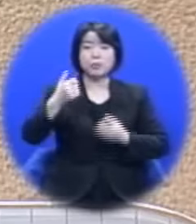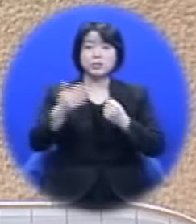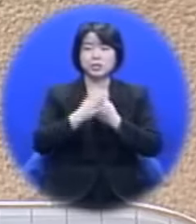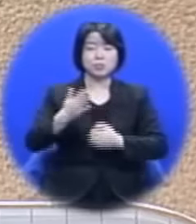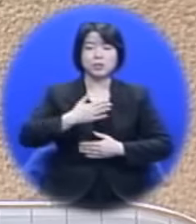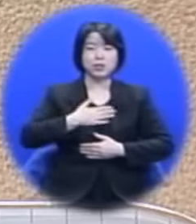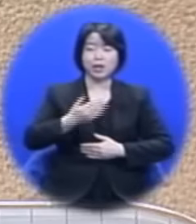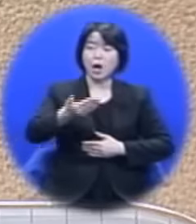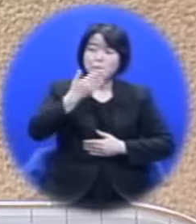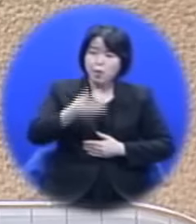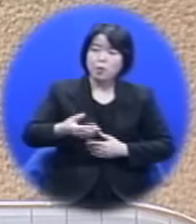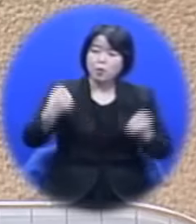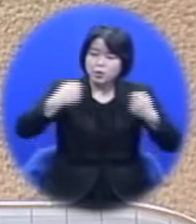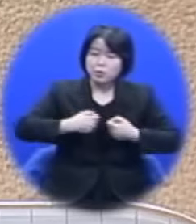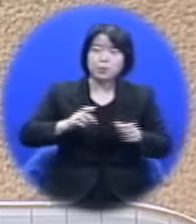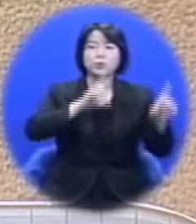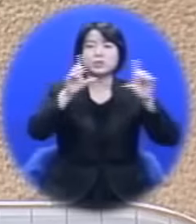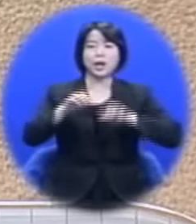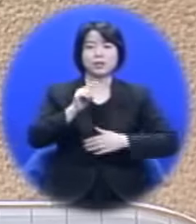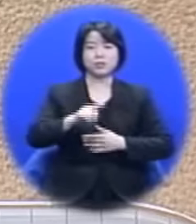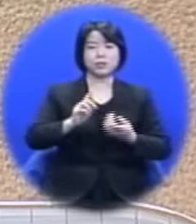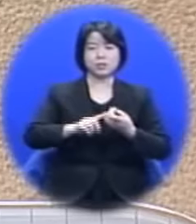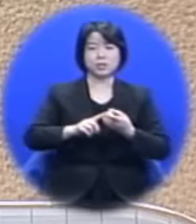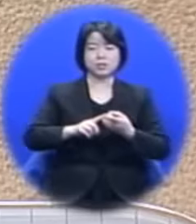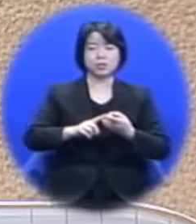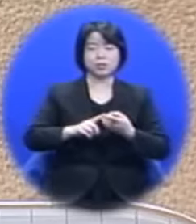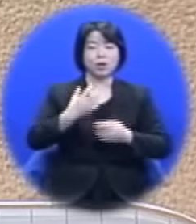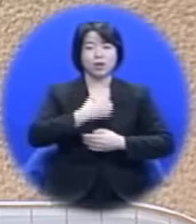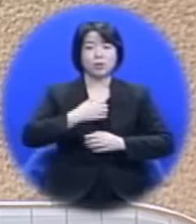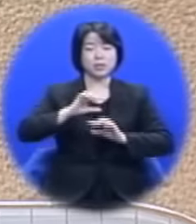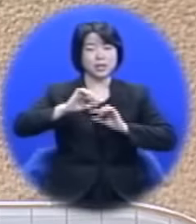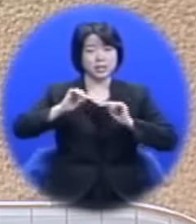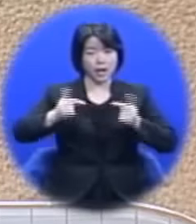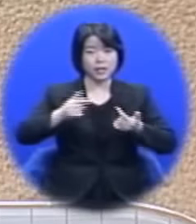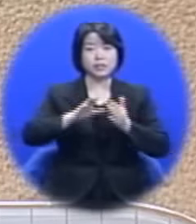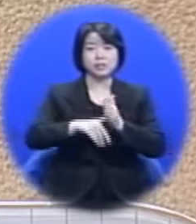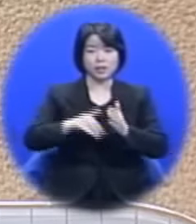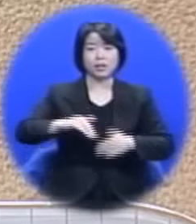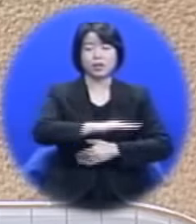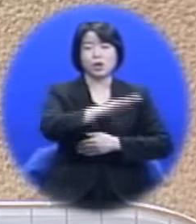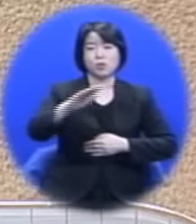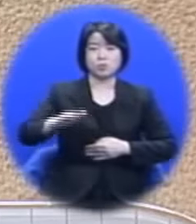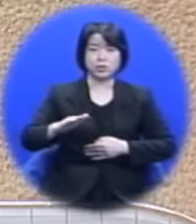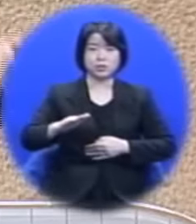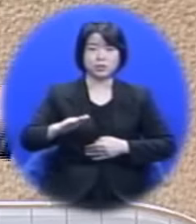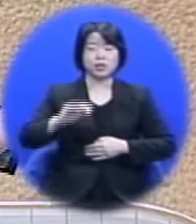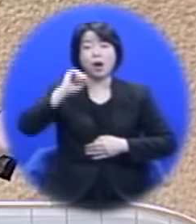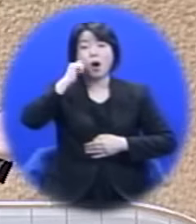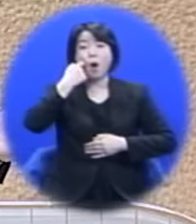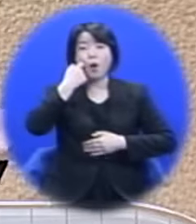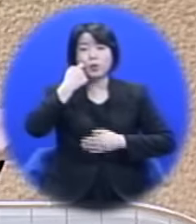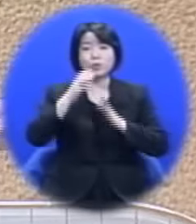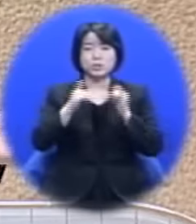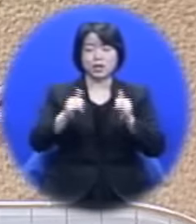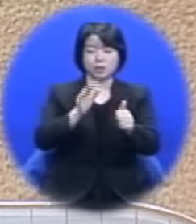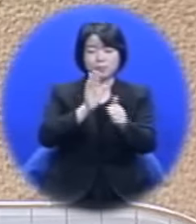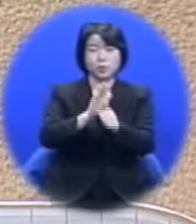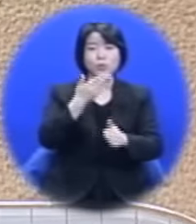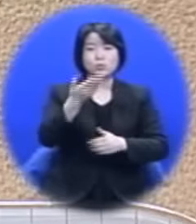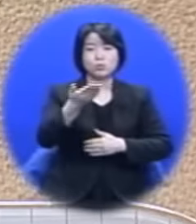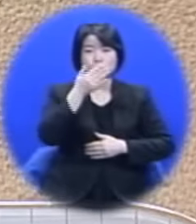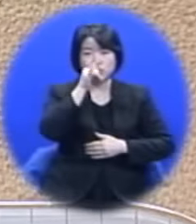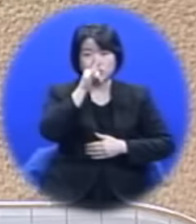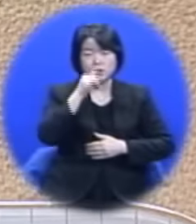이상 내가 먹고 입고 사는 거에 대해서 염려하지 않을 수 있을 때 우리는 어려운 사람을 도울 수 있는 힘이